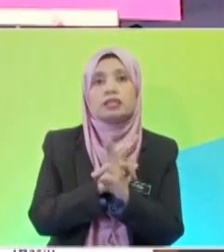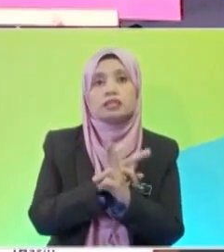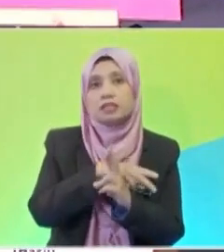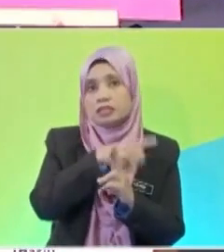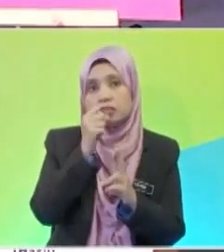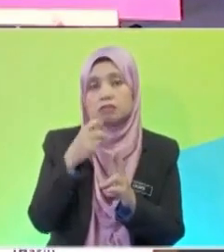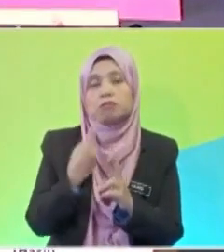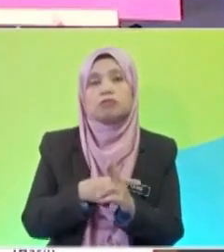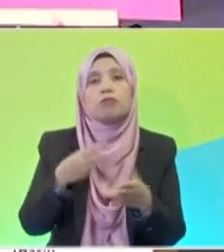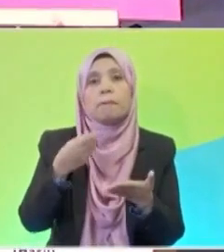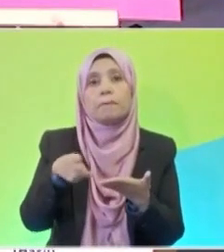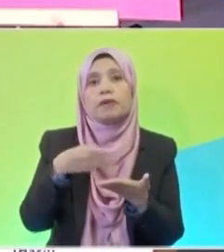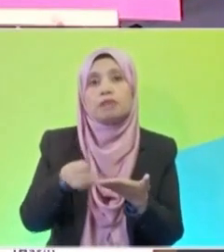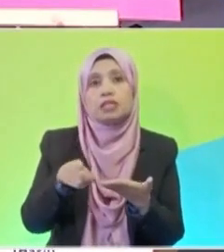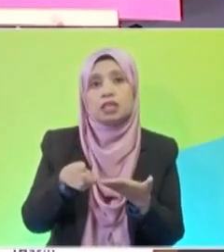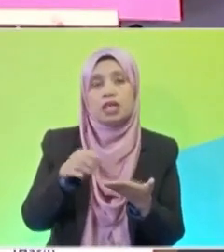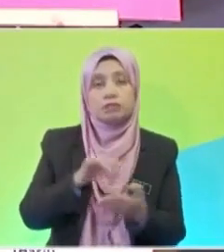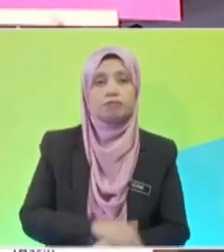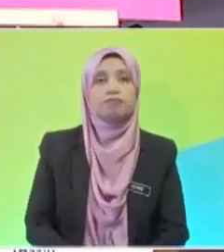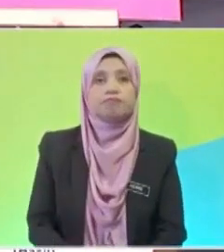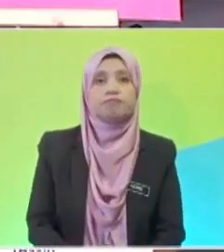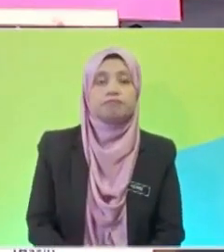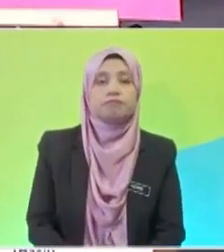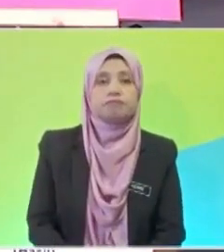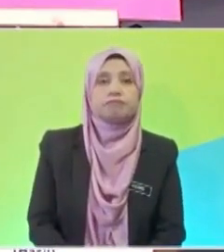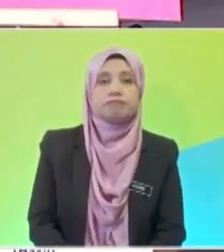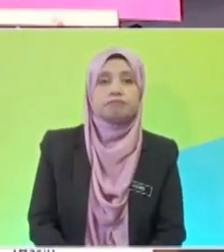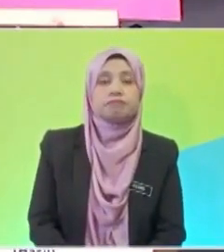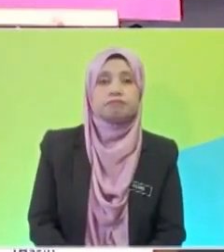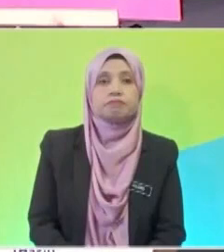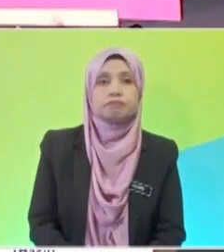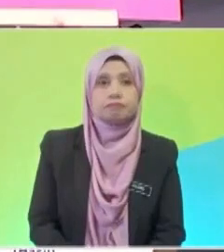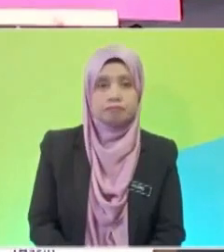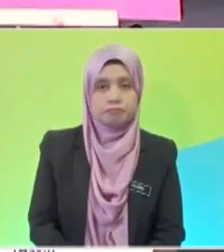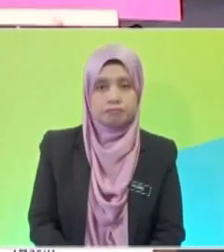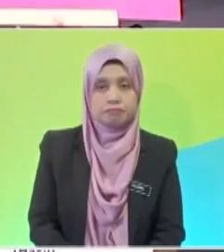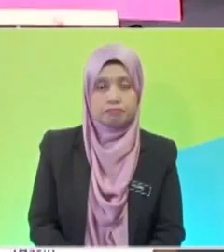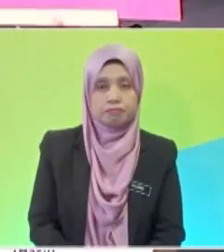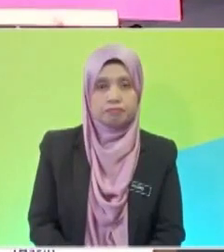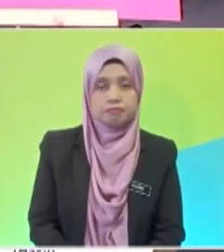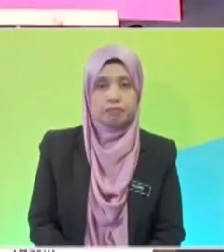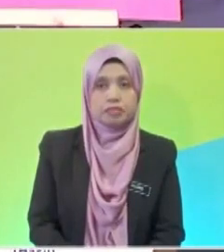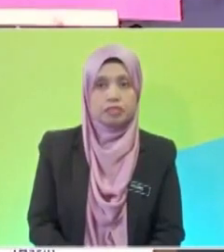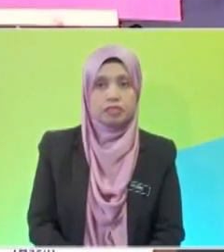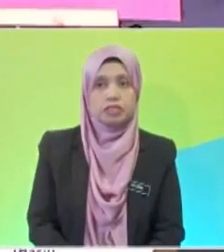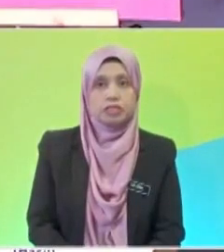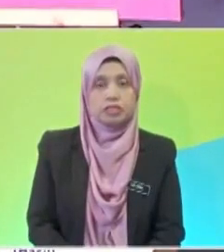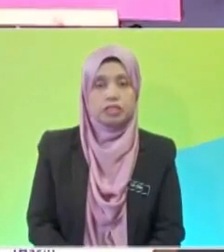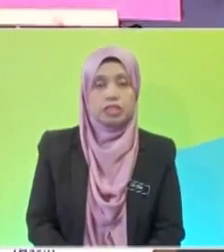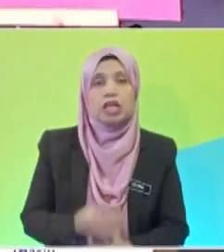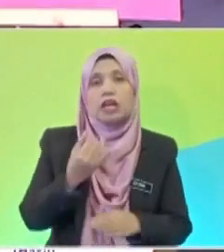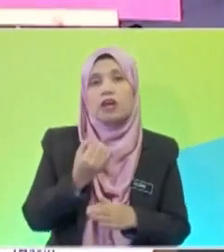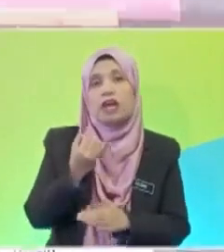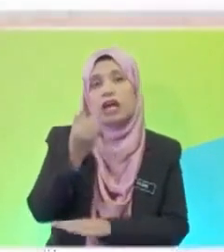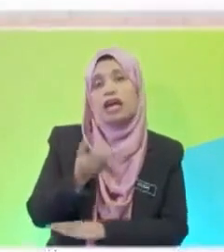dan perbelanjaan. Itu yang penting. Okey. Lagi, yang terakhir lah rasanya. Pelarasan ekonomi ni, Nisa. Baik. Inventory alat